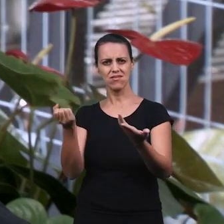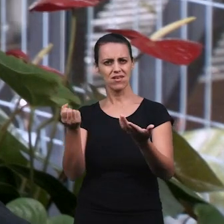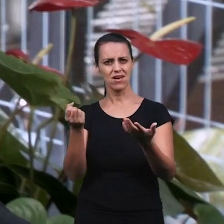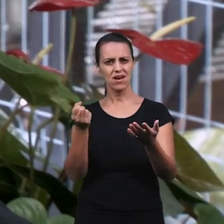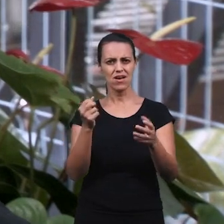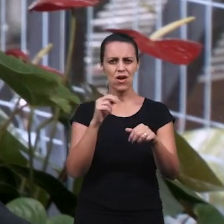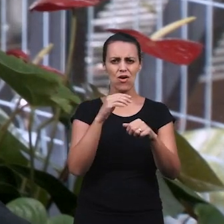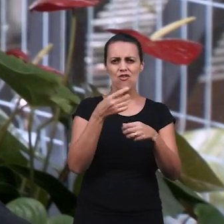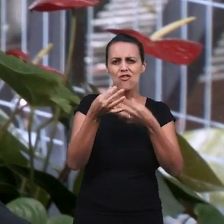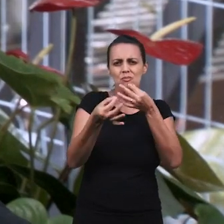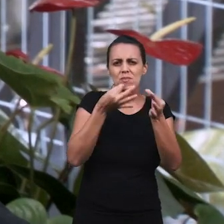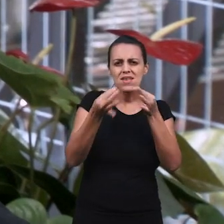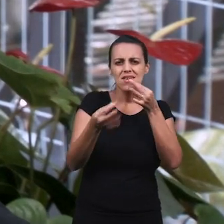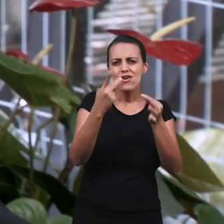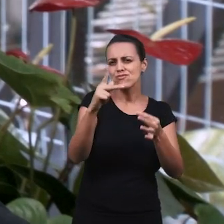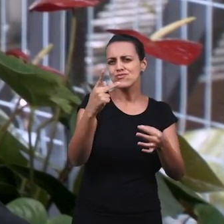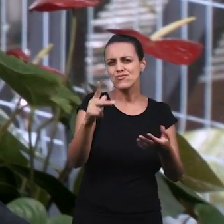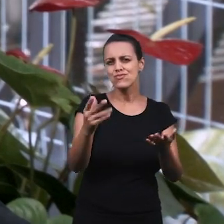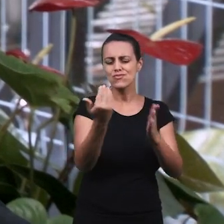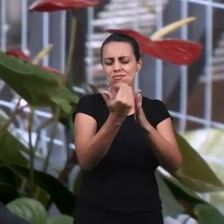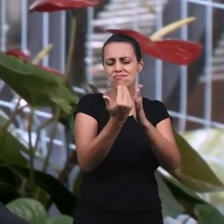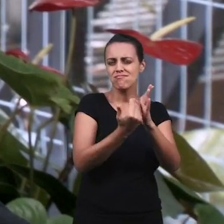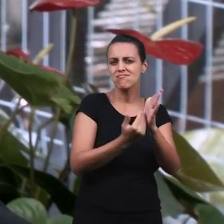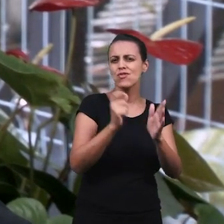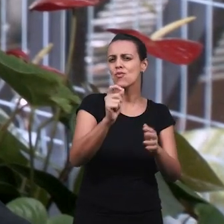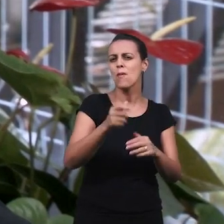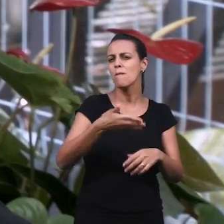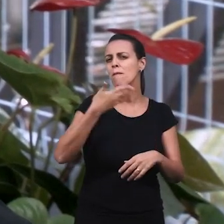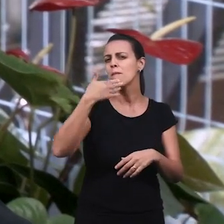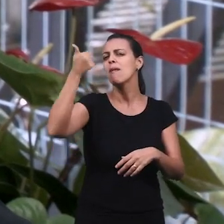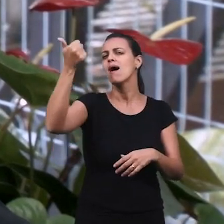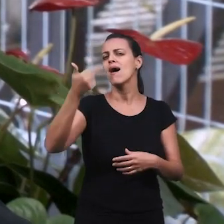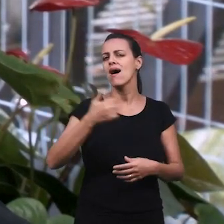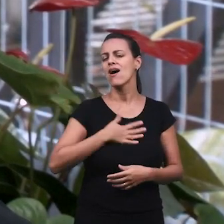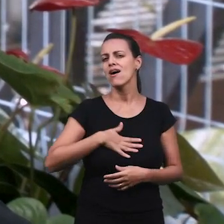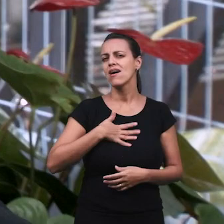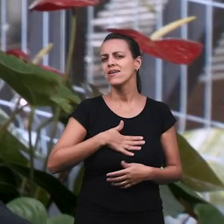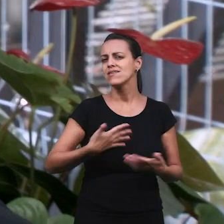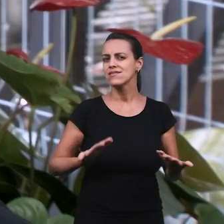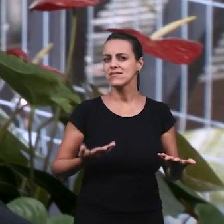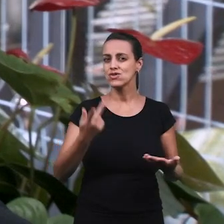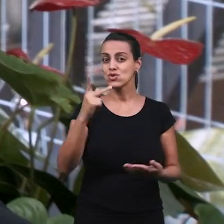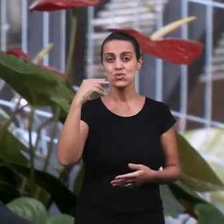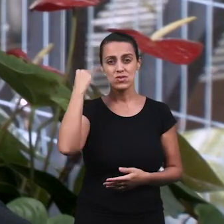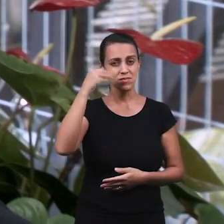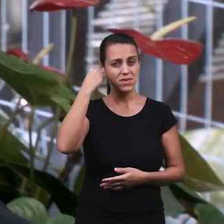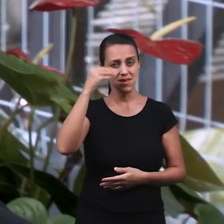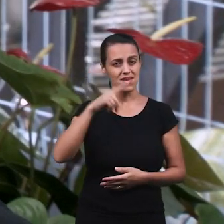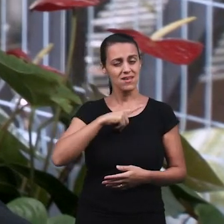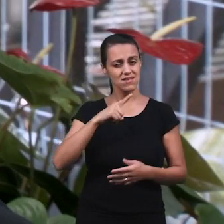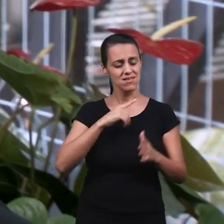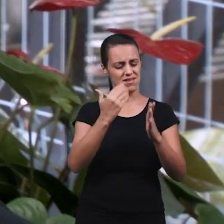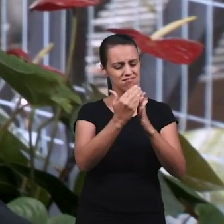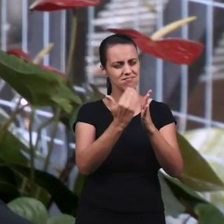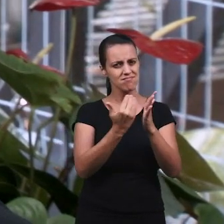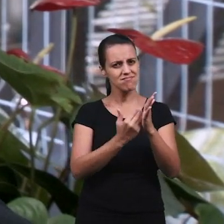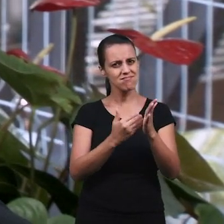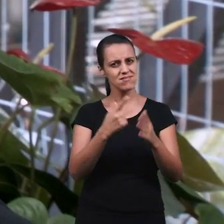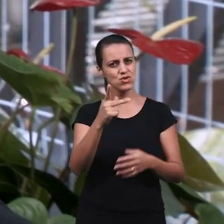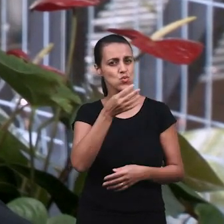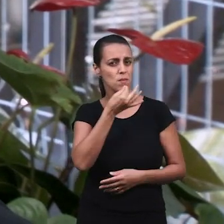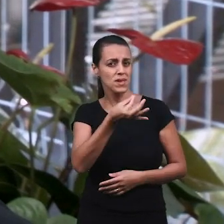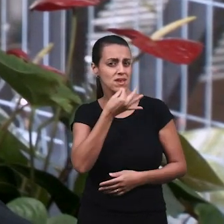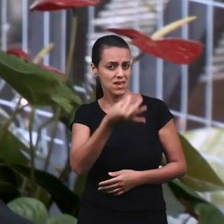votre smartphone vers le QR code qui est à l'écran. Parlez des différents volets de cette